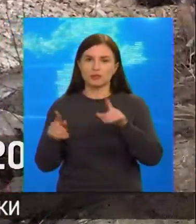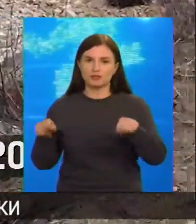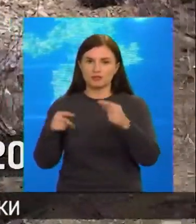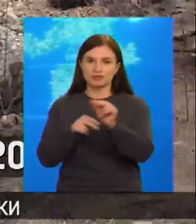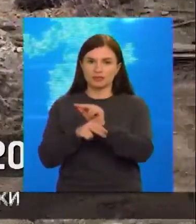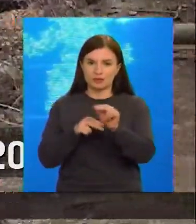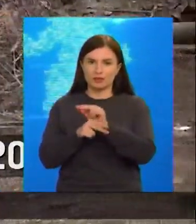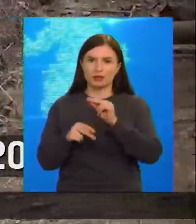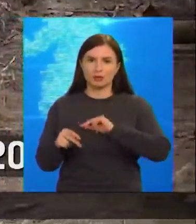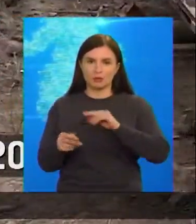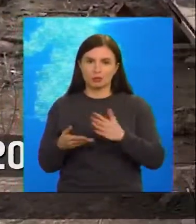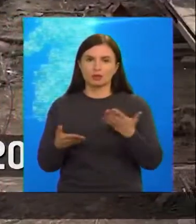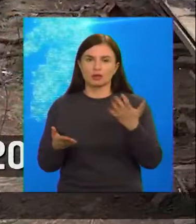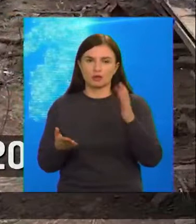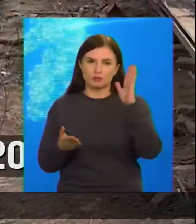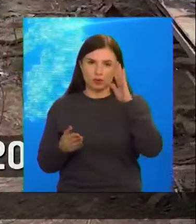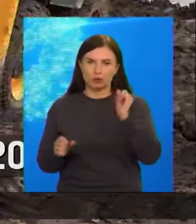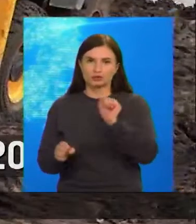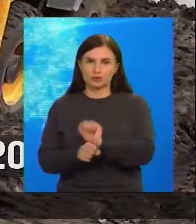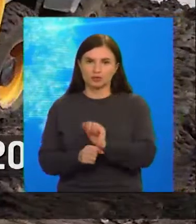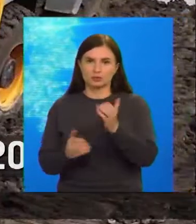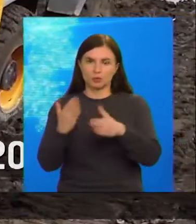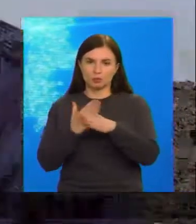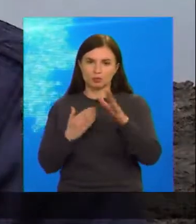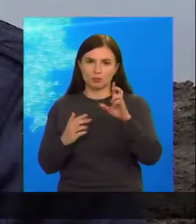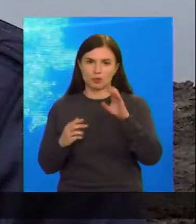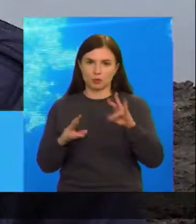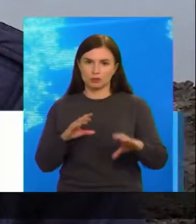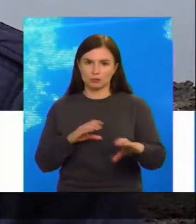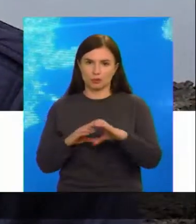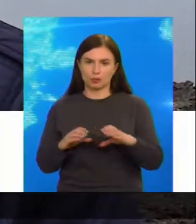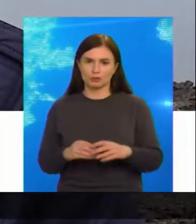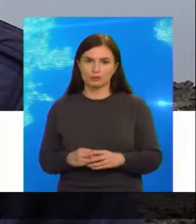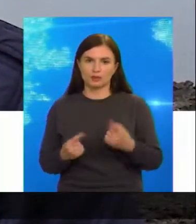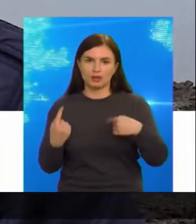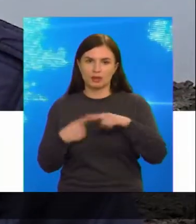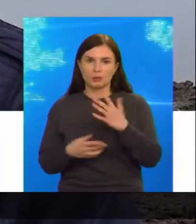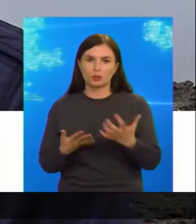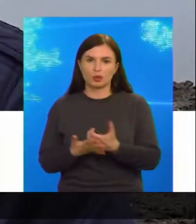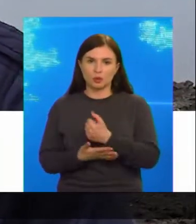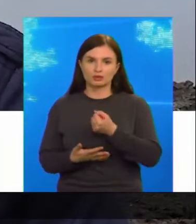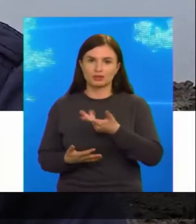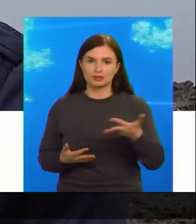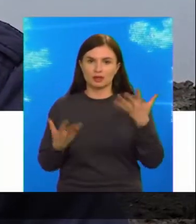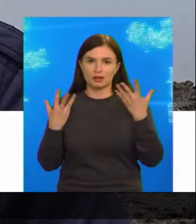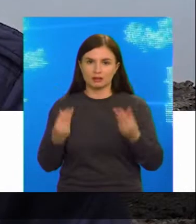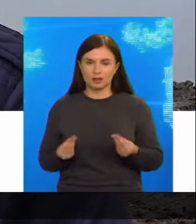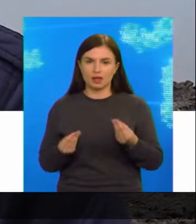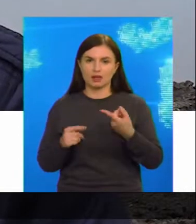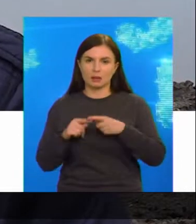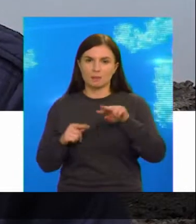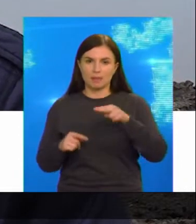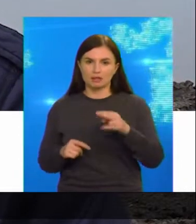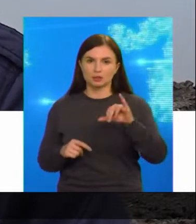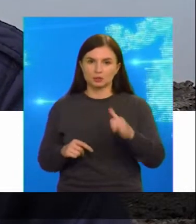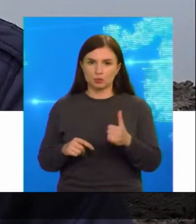работы. Воду удалось остановить с помощью бетонных блоков. Нам удалось за несколько дней, то есть это пятница, это